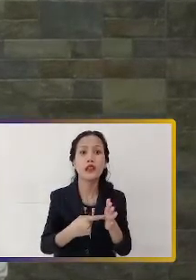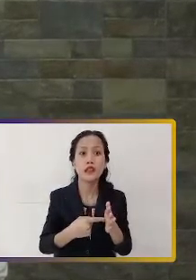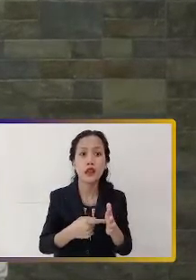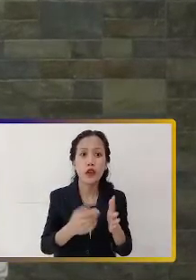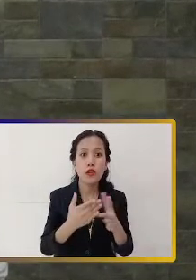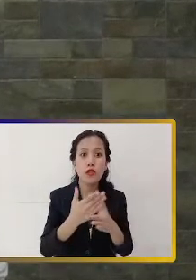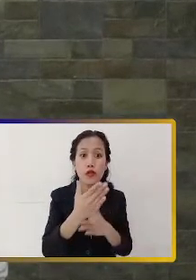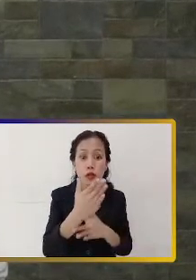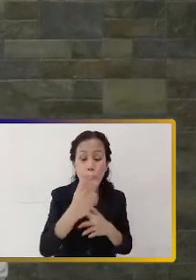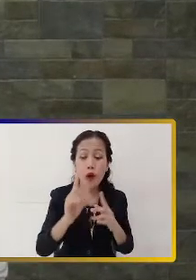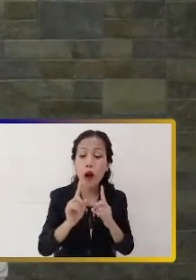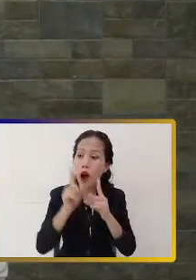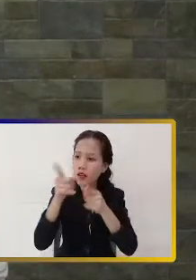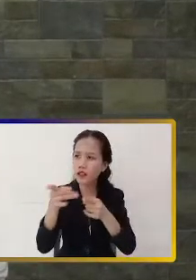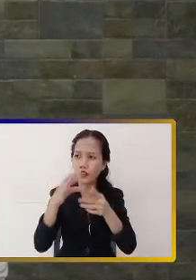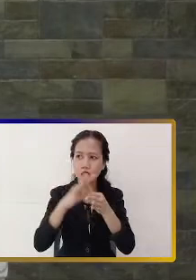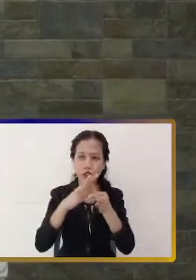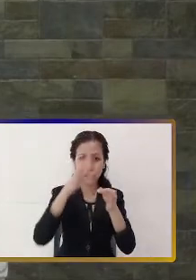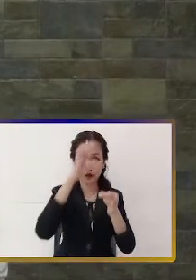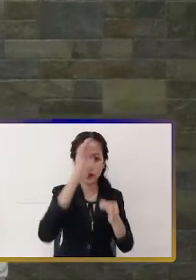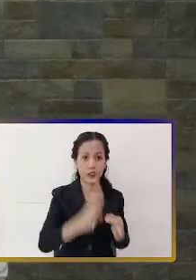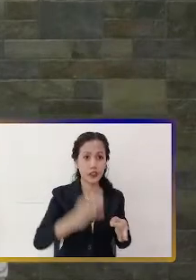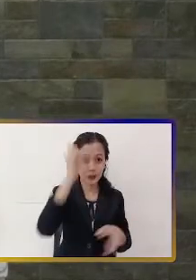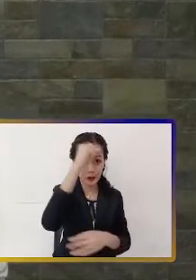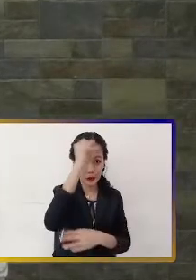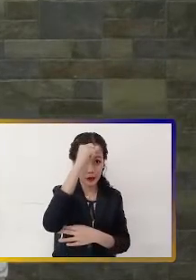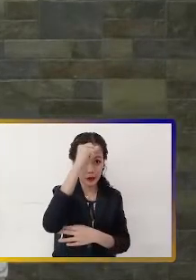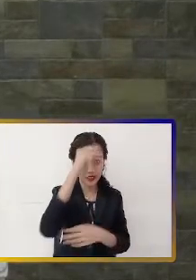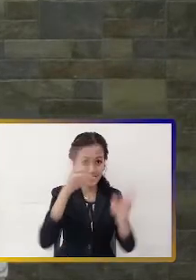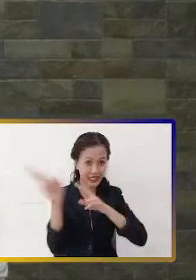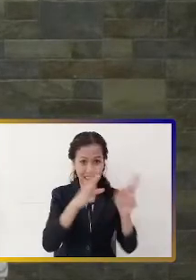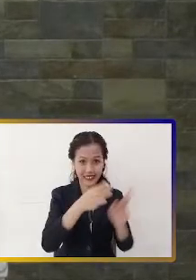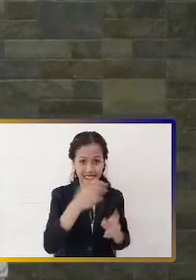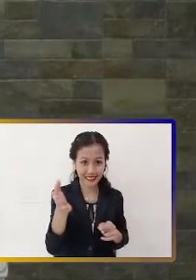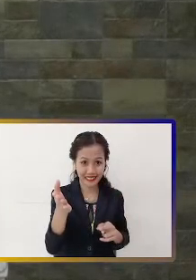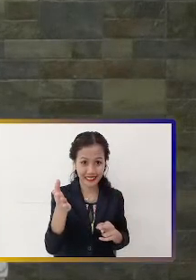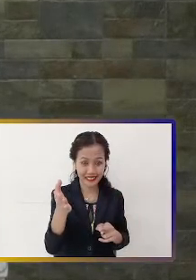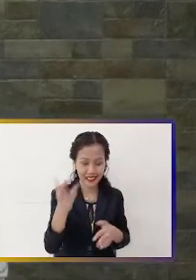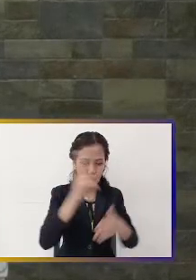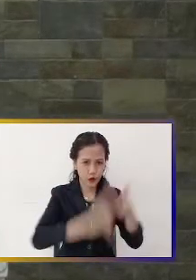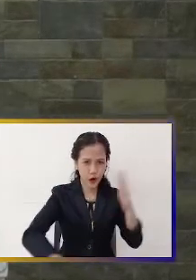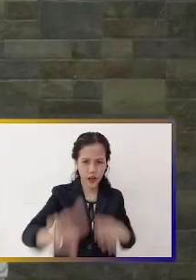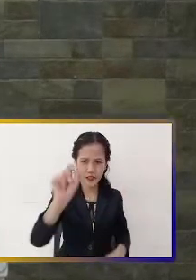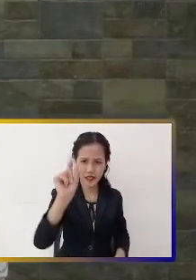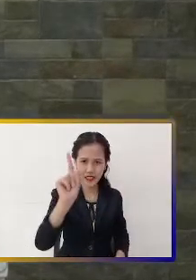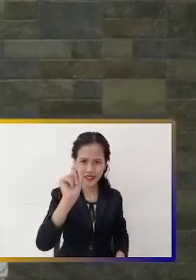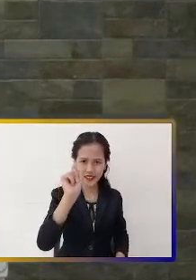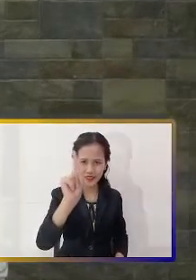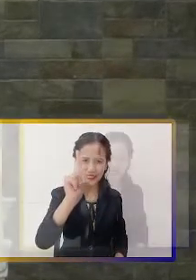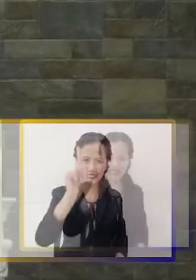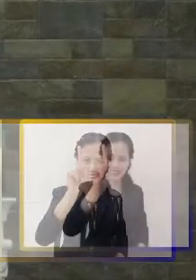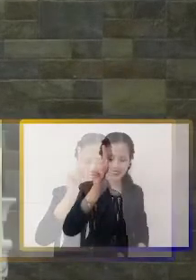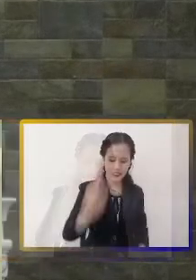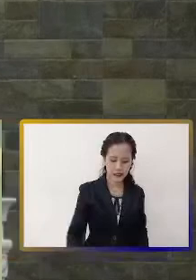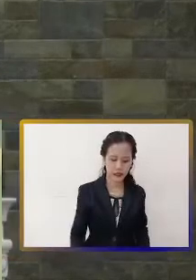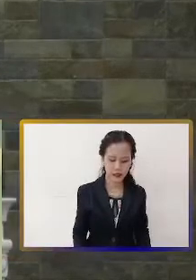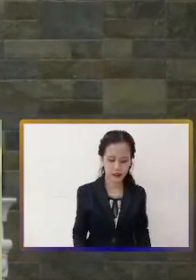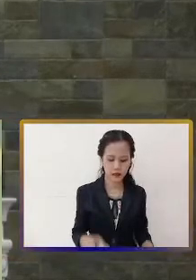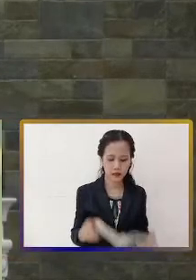ng Panginoon kay Solomon. Alright, ready for this? Look at verse number 11. And God said unto